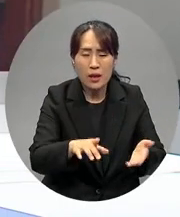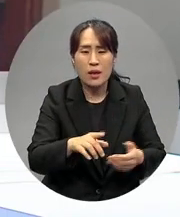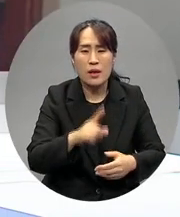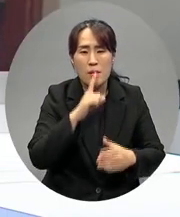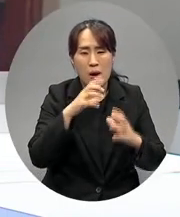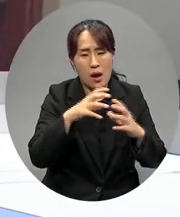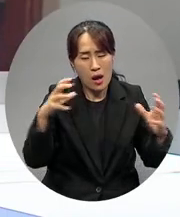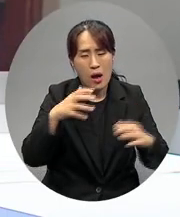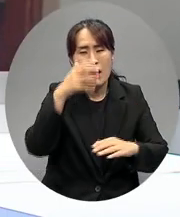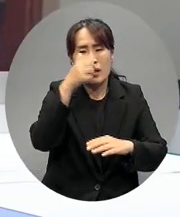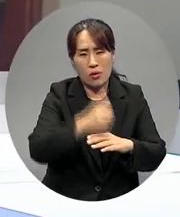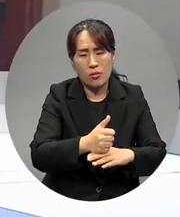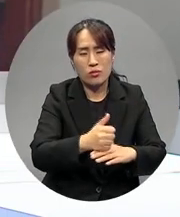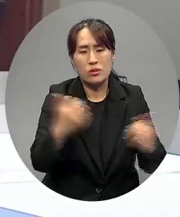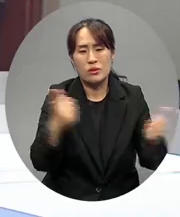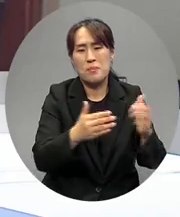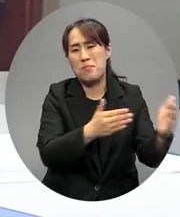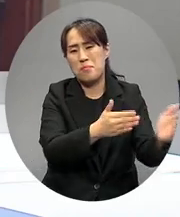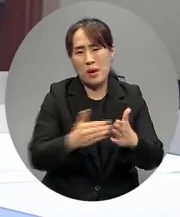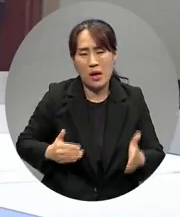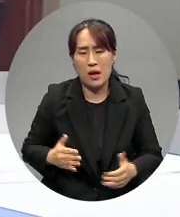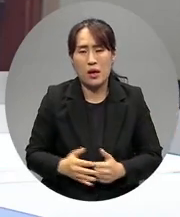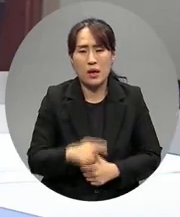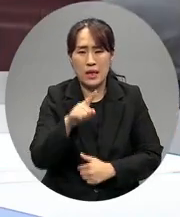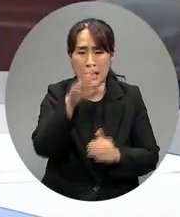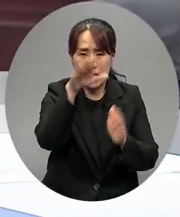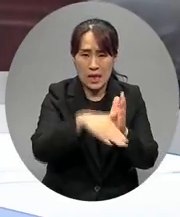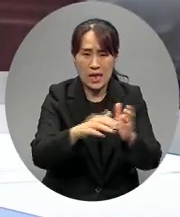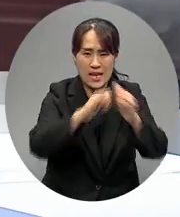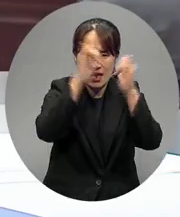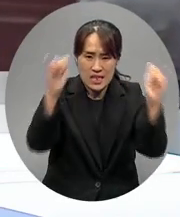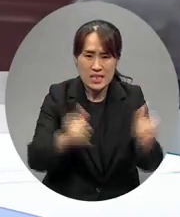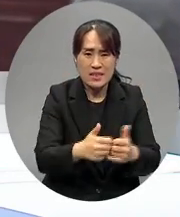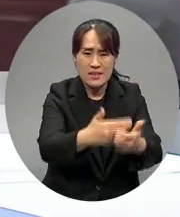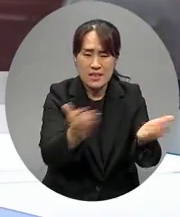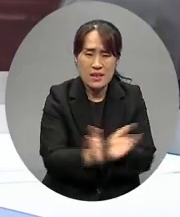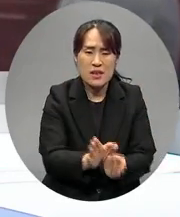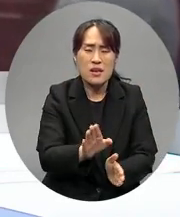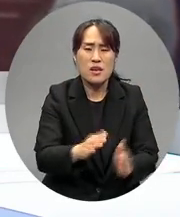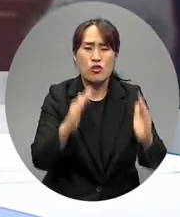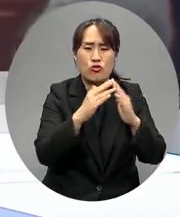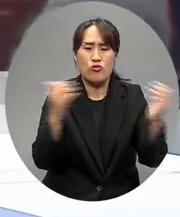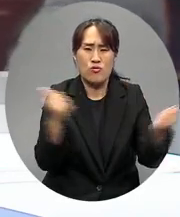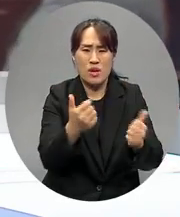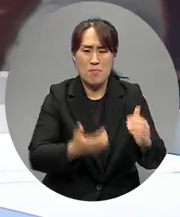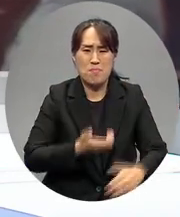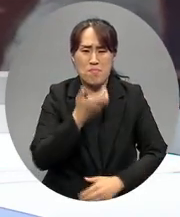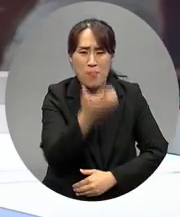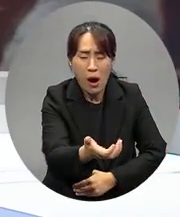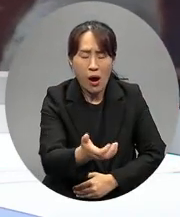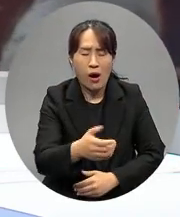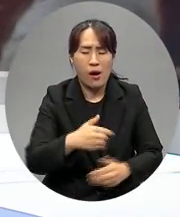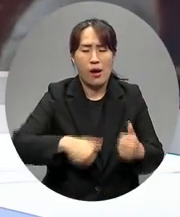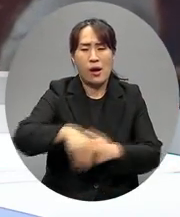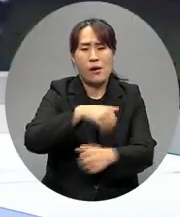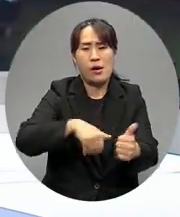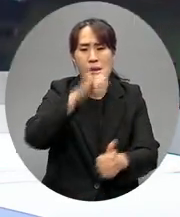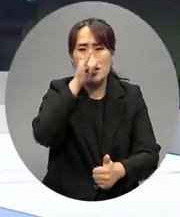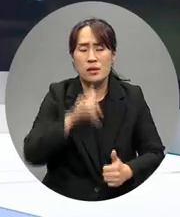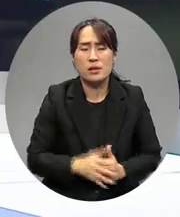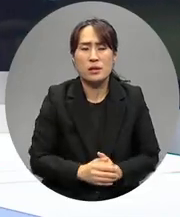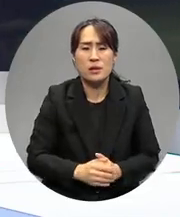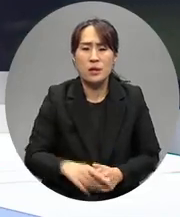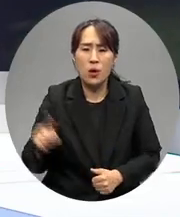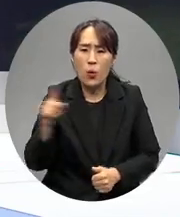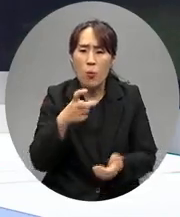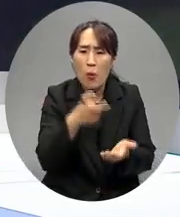의회에서 결국 부결됐습니다. 이 과정에서 시민단체가 군의회 본회의장에 난입하는 소동까지 벌어졌는데요.